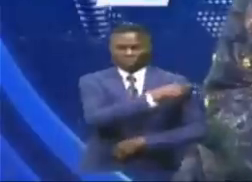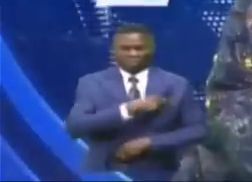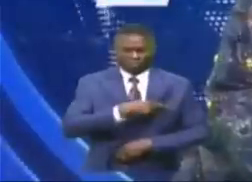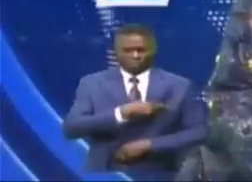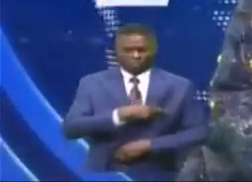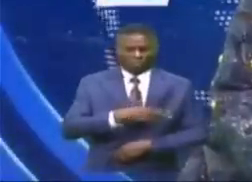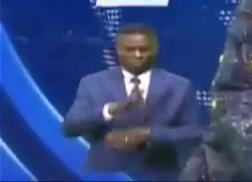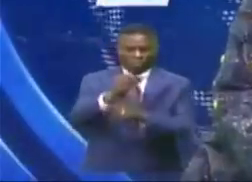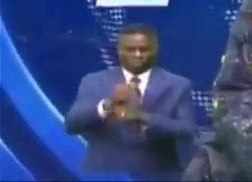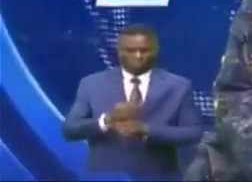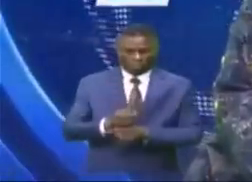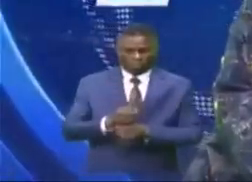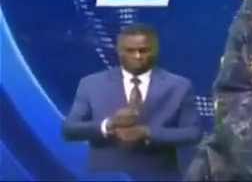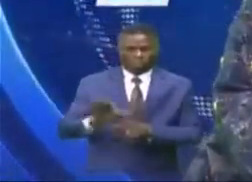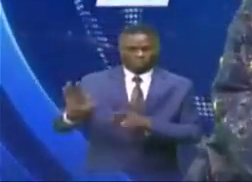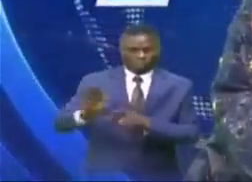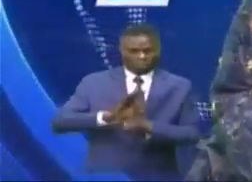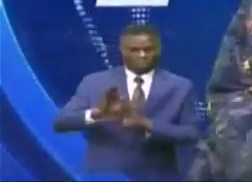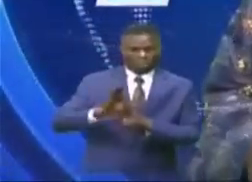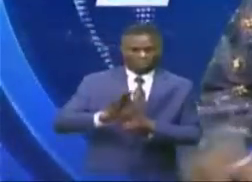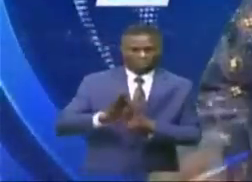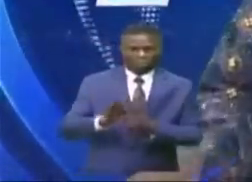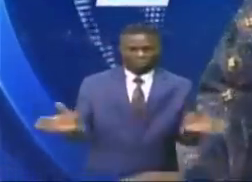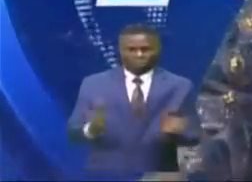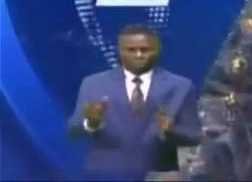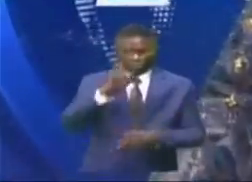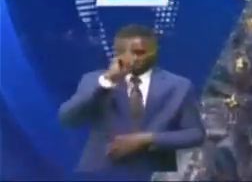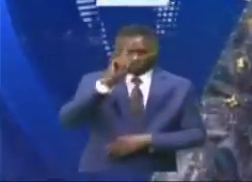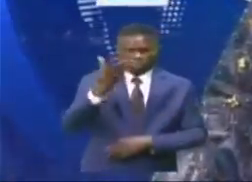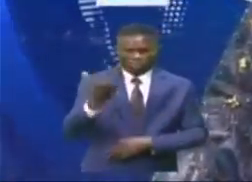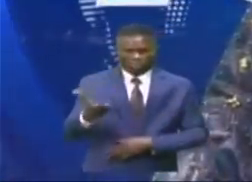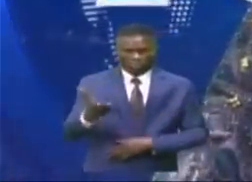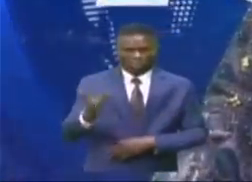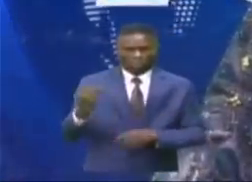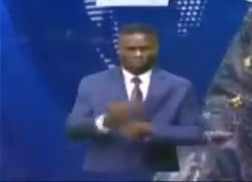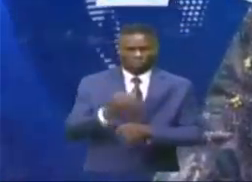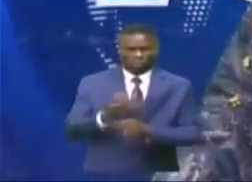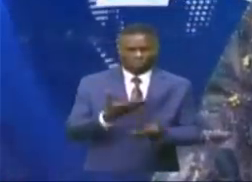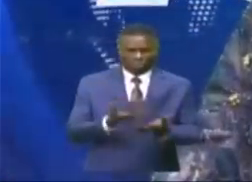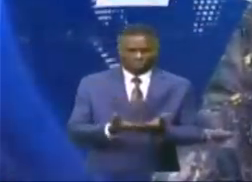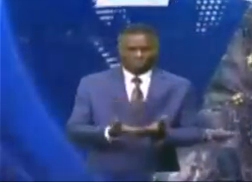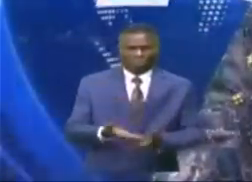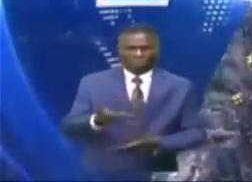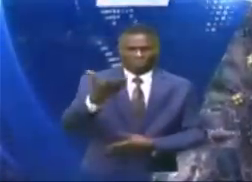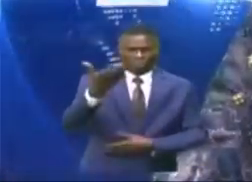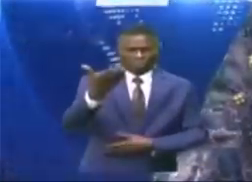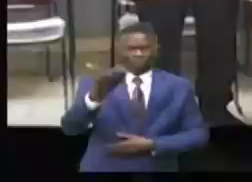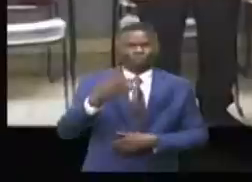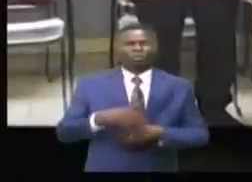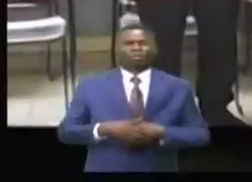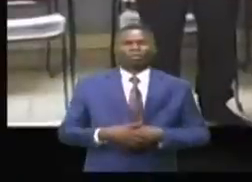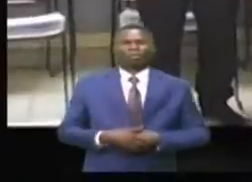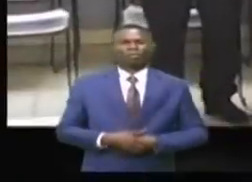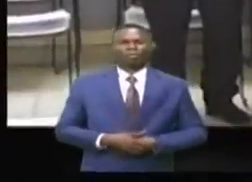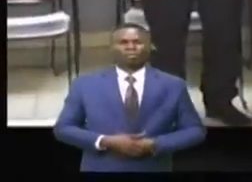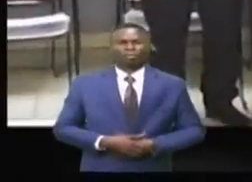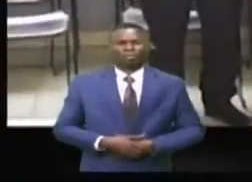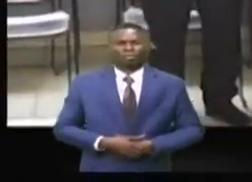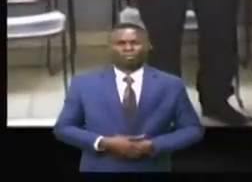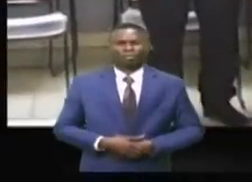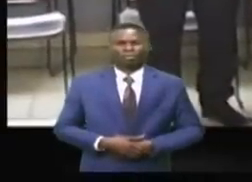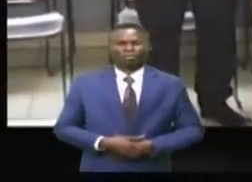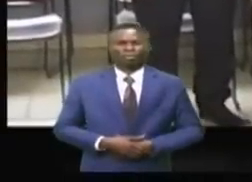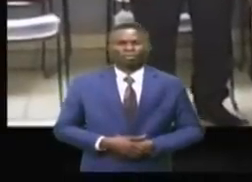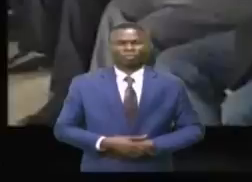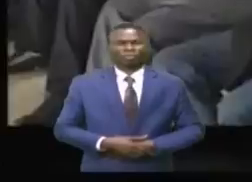sont bénéficiaires d'une session de formation pour le renforcement de leurs capacités professionnelles. La cérémonie a eu lieu hier. À l'instar